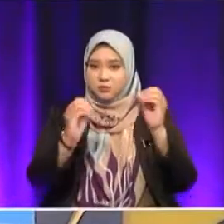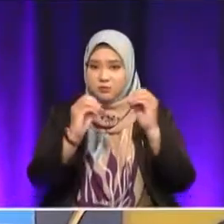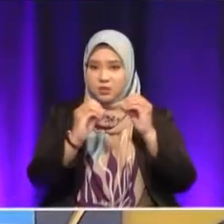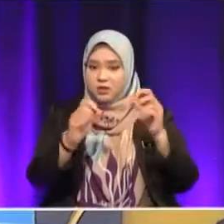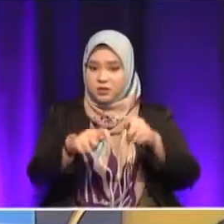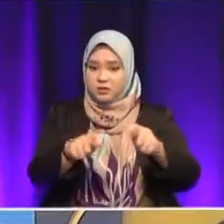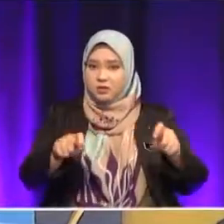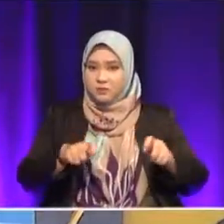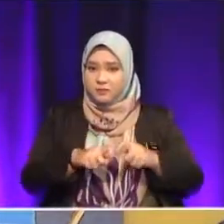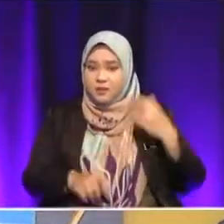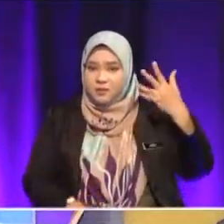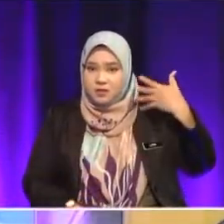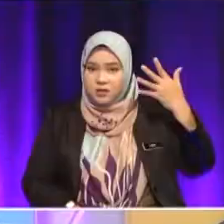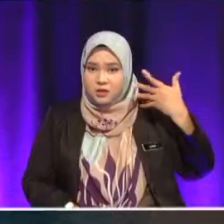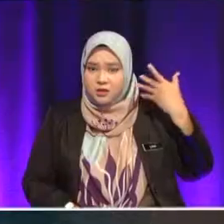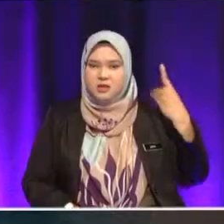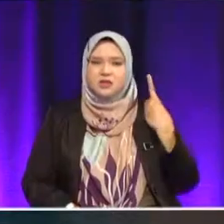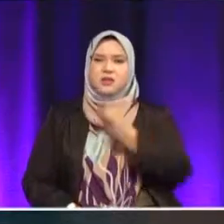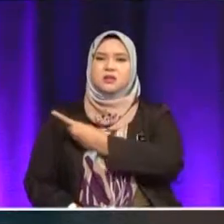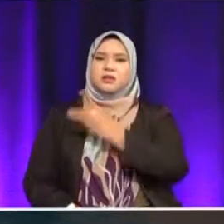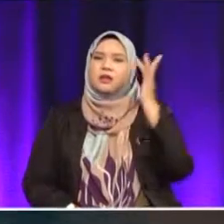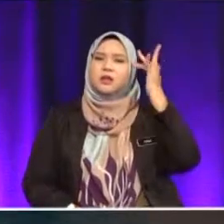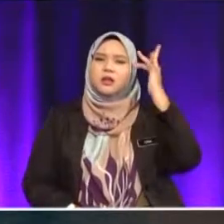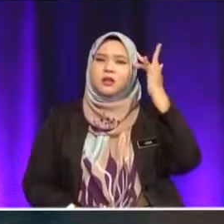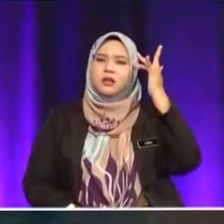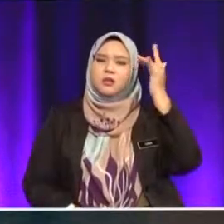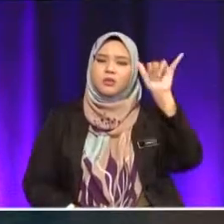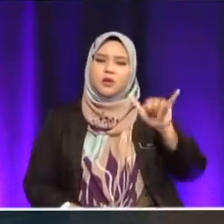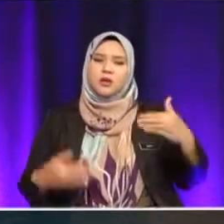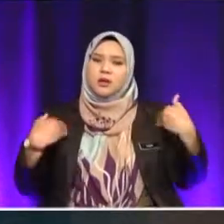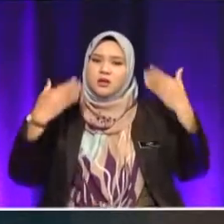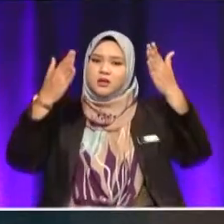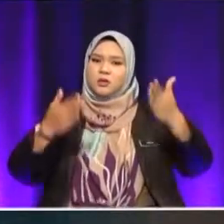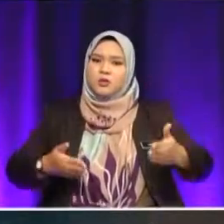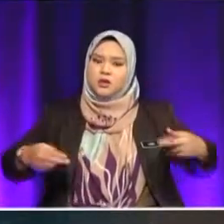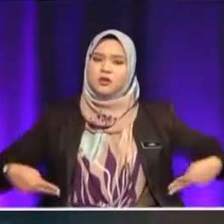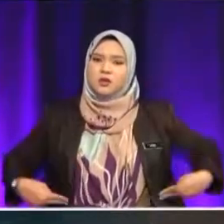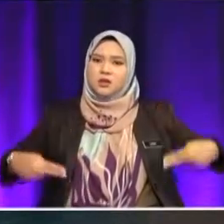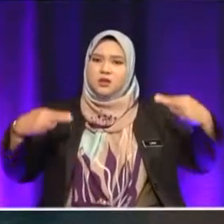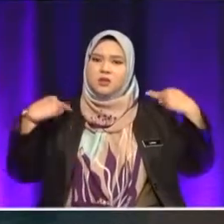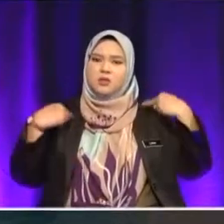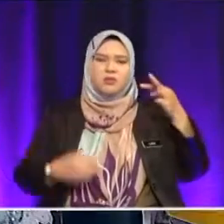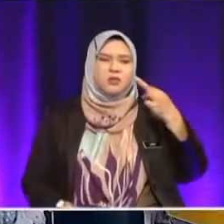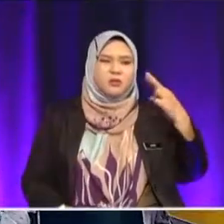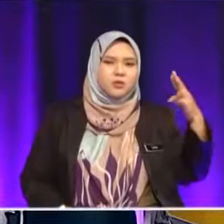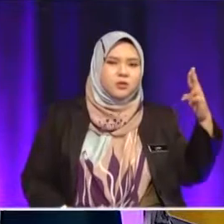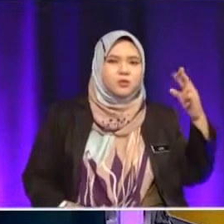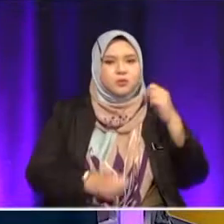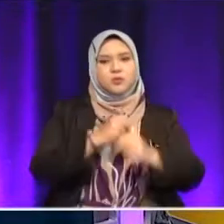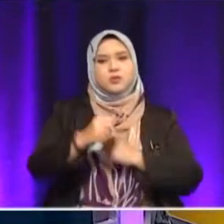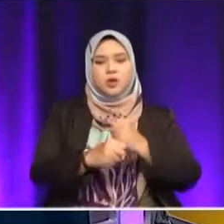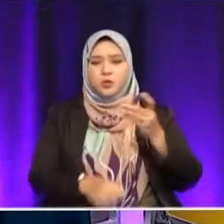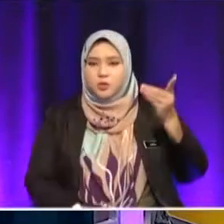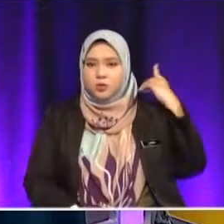untuk warisan akan datang dalam ataupun luar negara jadi kita sebagai orang miskin